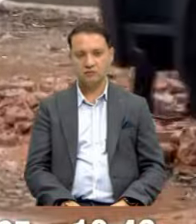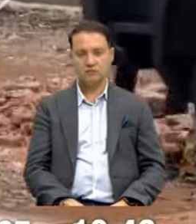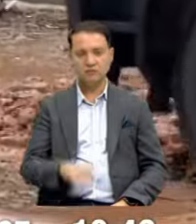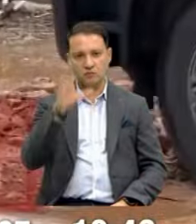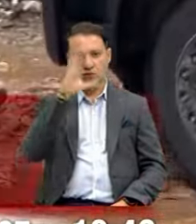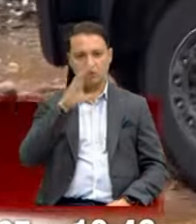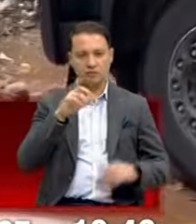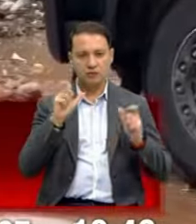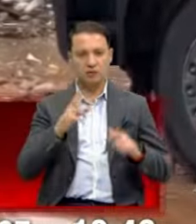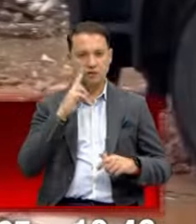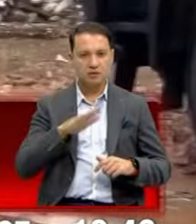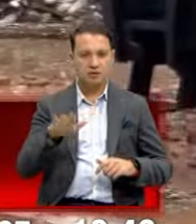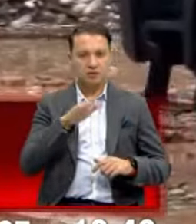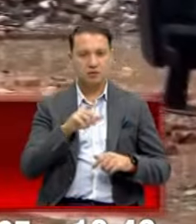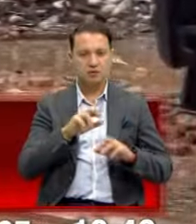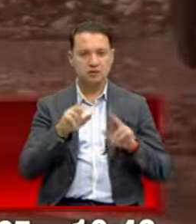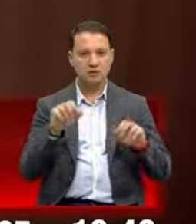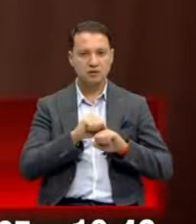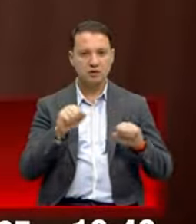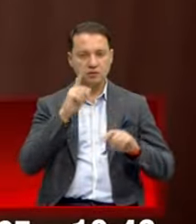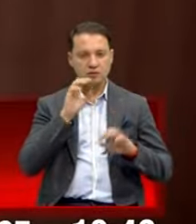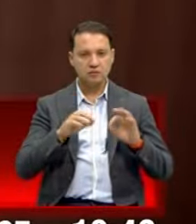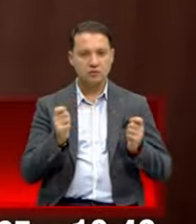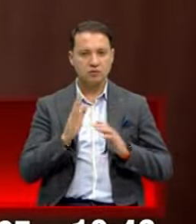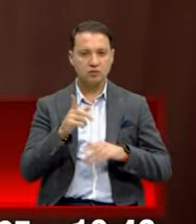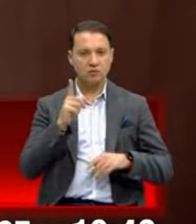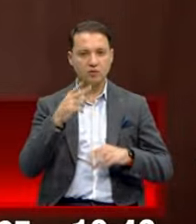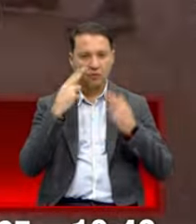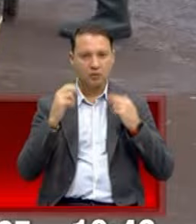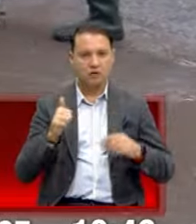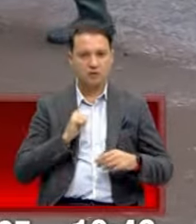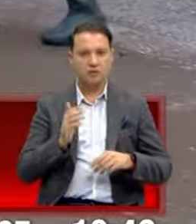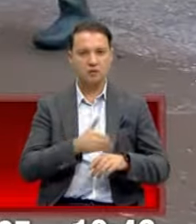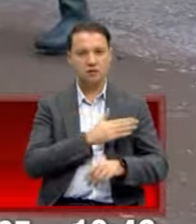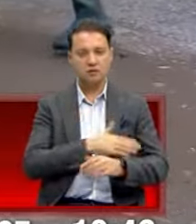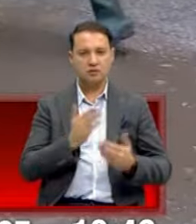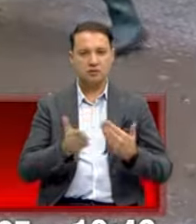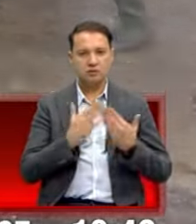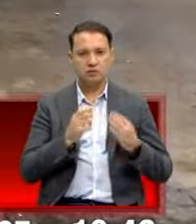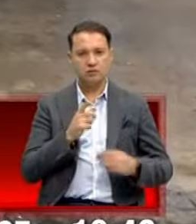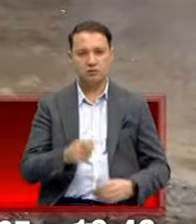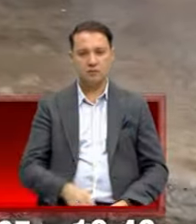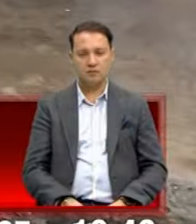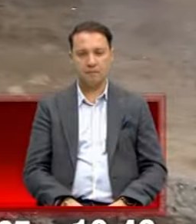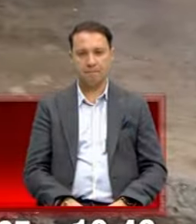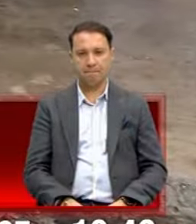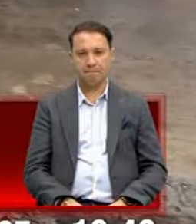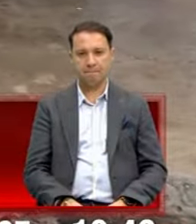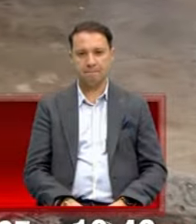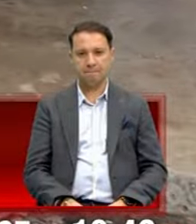Turizm kentinde hem temizlik hem hasar tespit çalışmaları sürüyor. Komandolar da vatandaşa yardım ediyor.